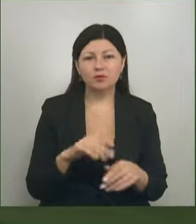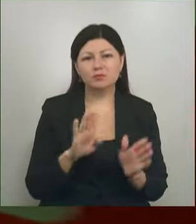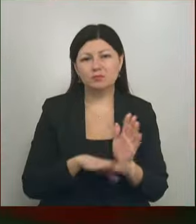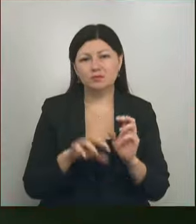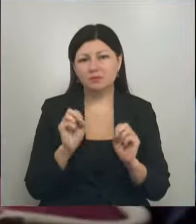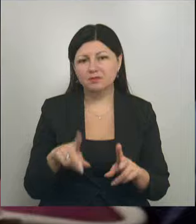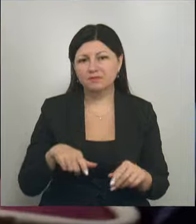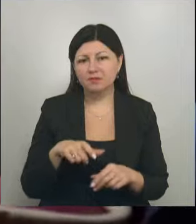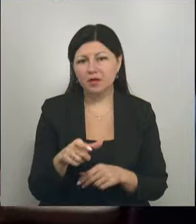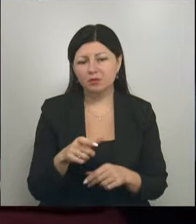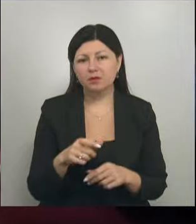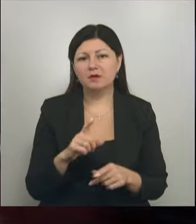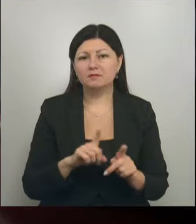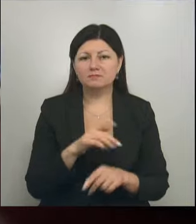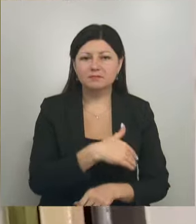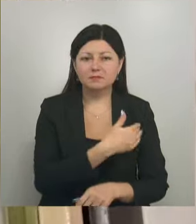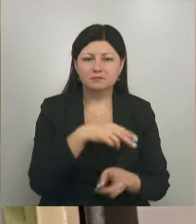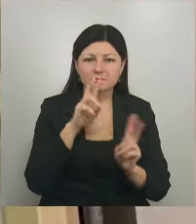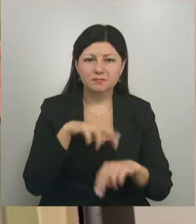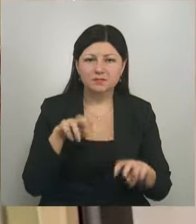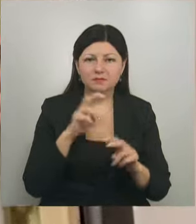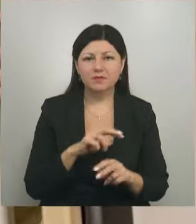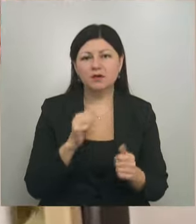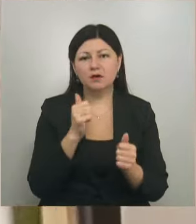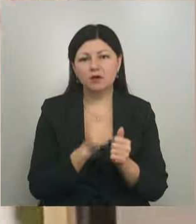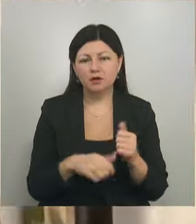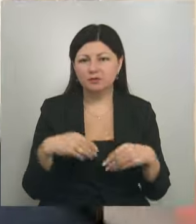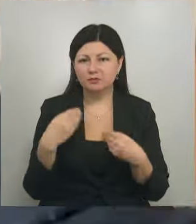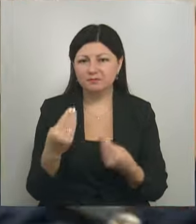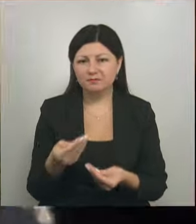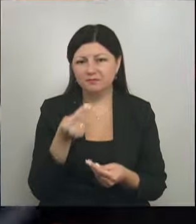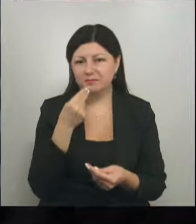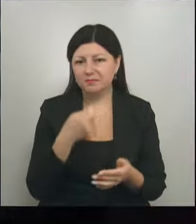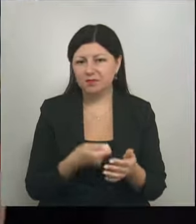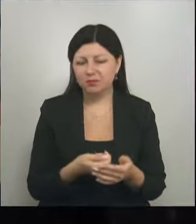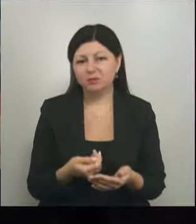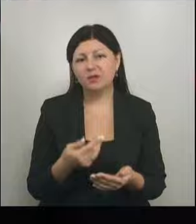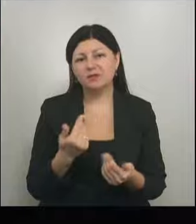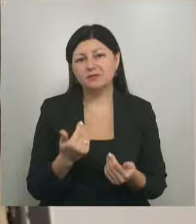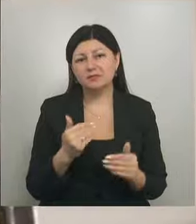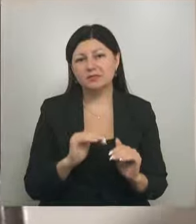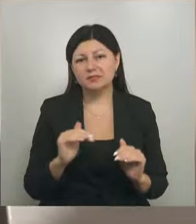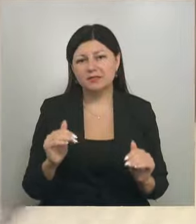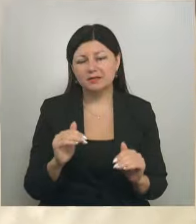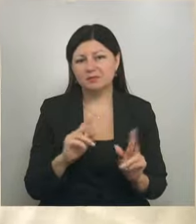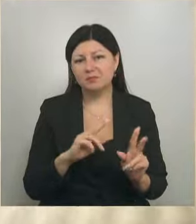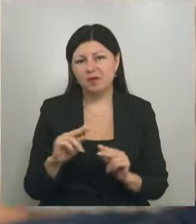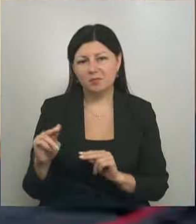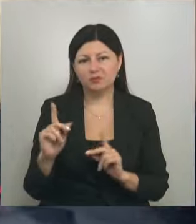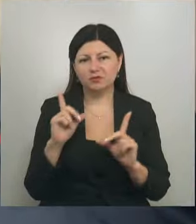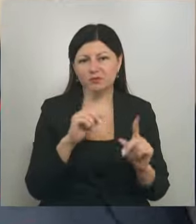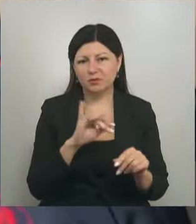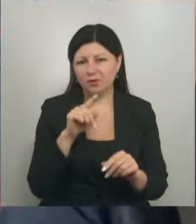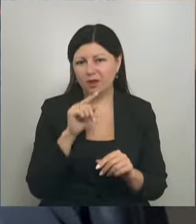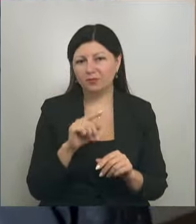дороге. Перед посадкой измерили температуру, каждого снабдили набором продуктов. Сегодня утром дети благополучно добрались до Калуги.